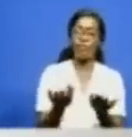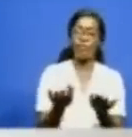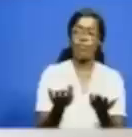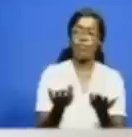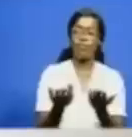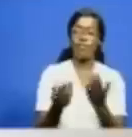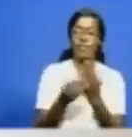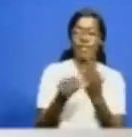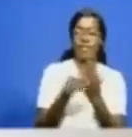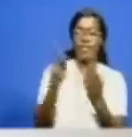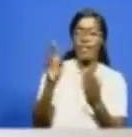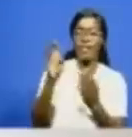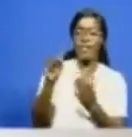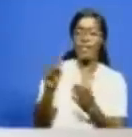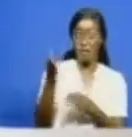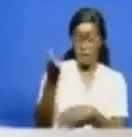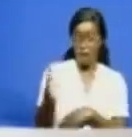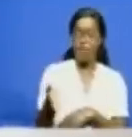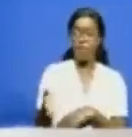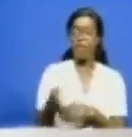anaitwa Ken, ako hapa.